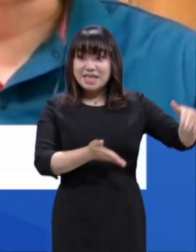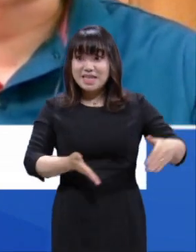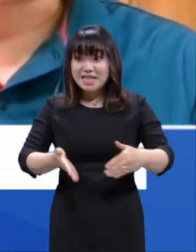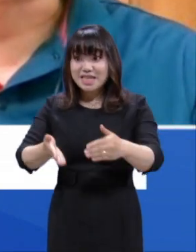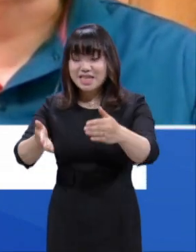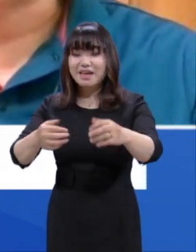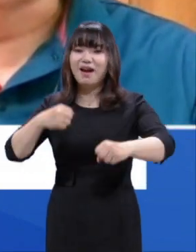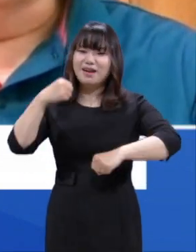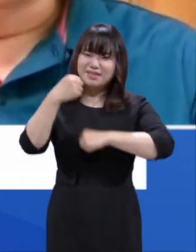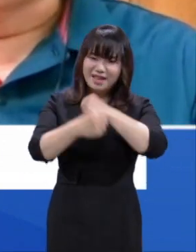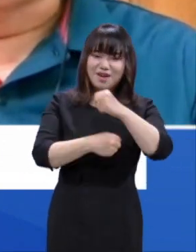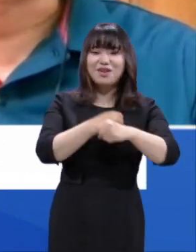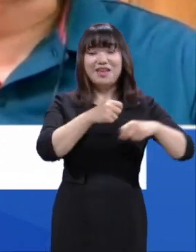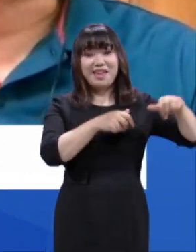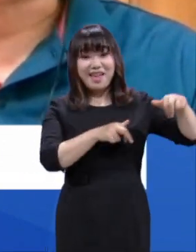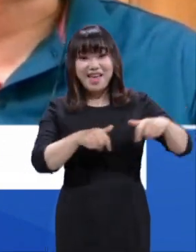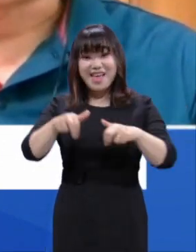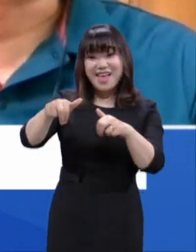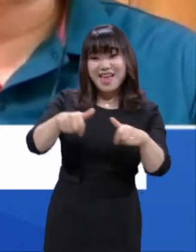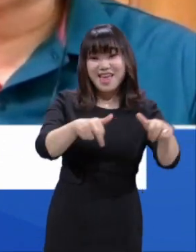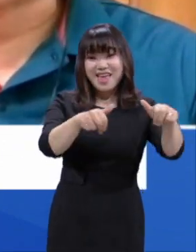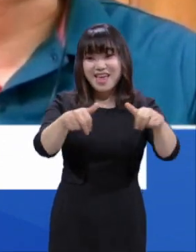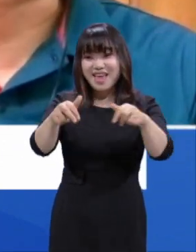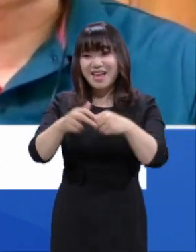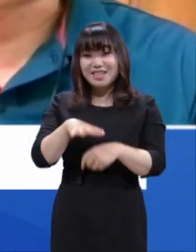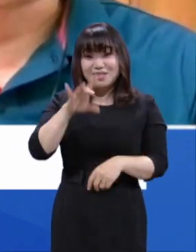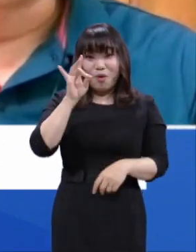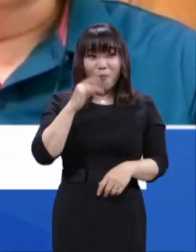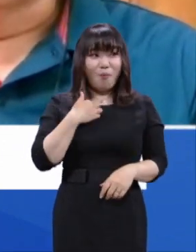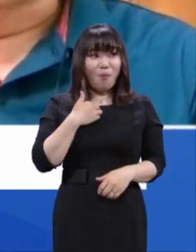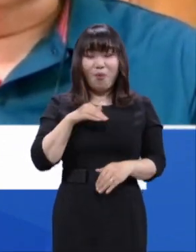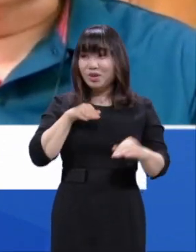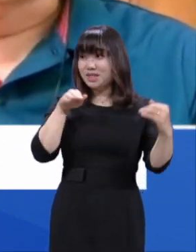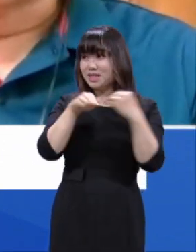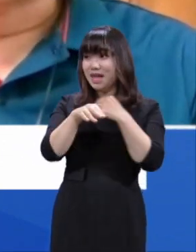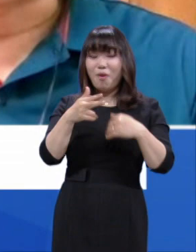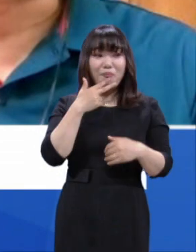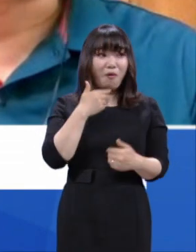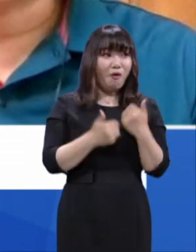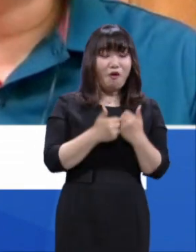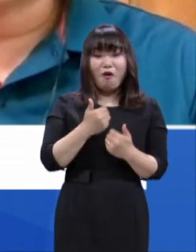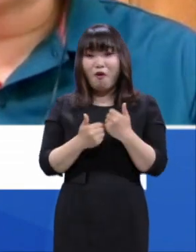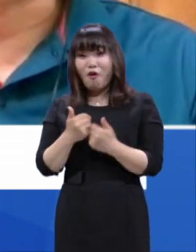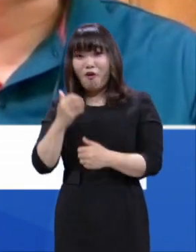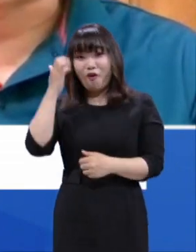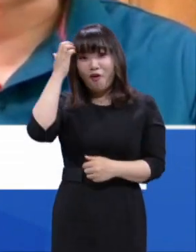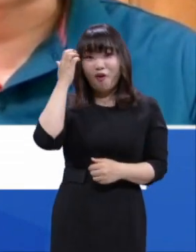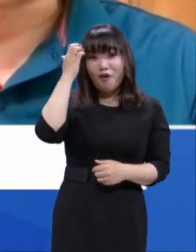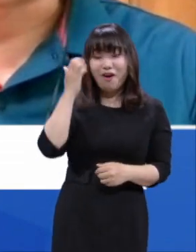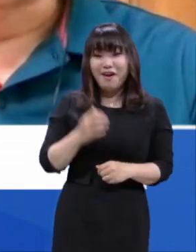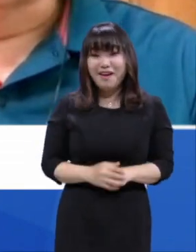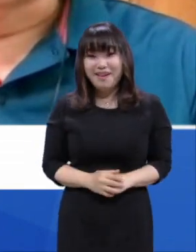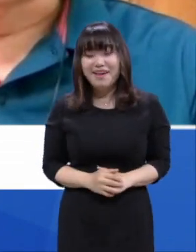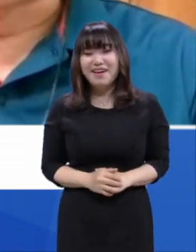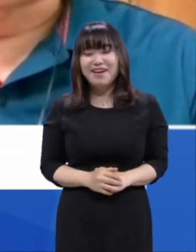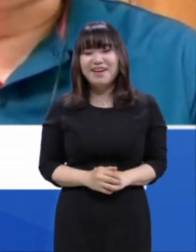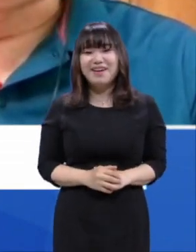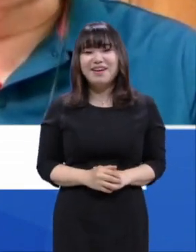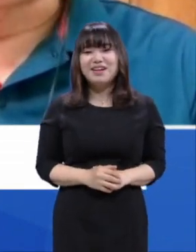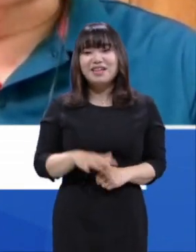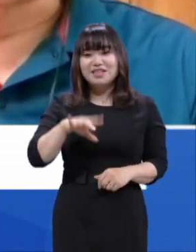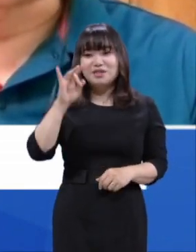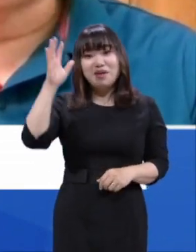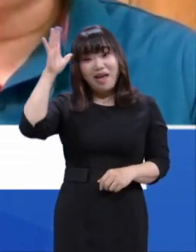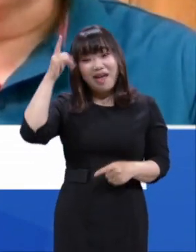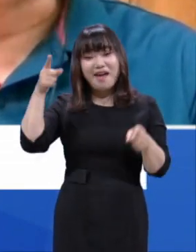자유롭게 걷는다는 것에서 처음에 굉장히 좀 어색해하셨어요. 하지만 조금 시간이 지난 후에는